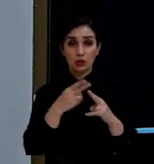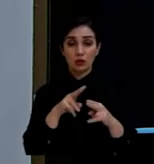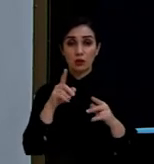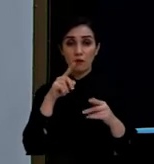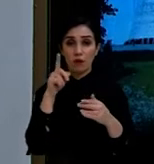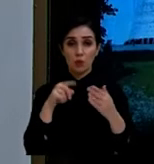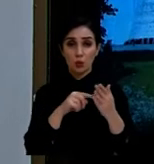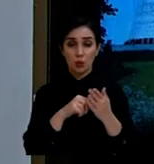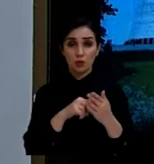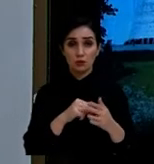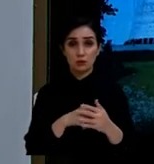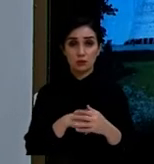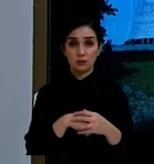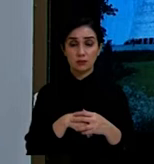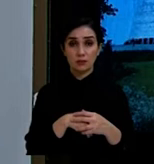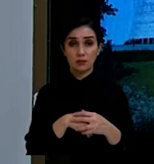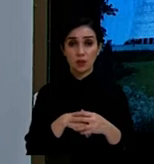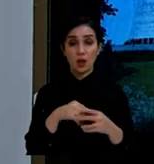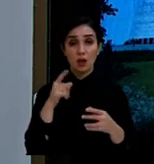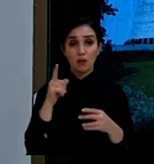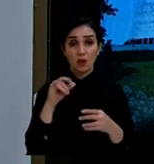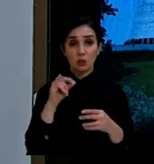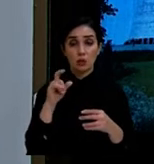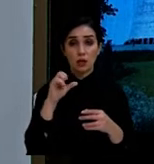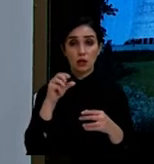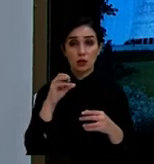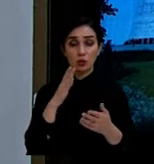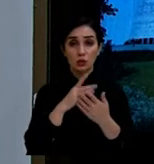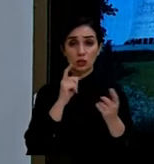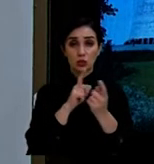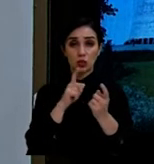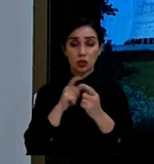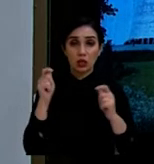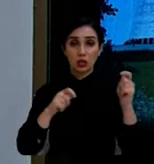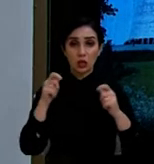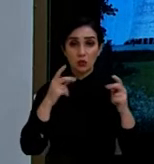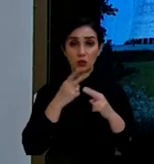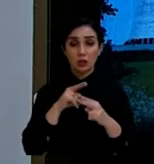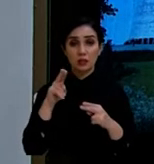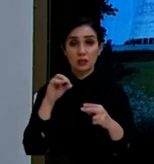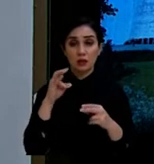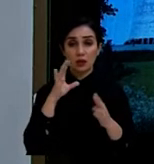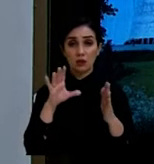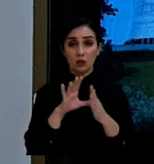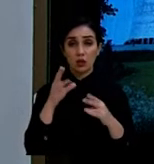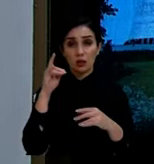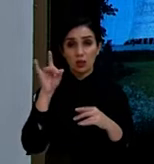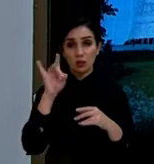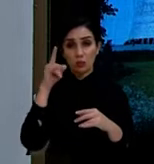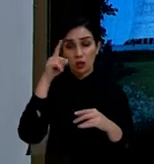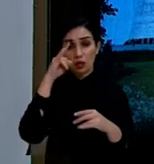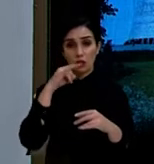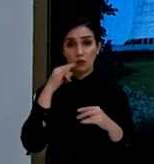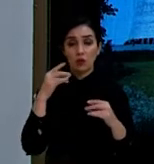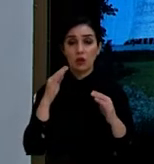вопрос. В агентстве «УзАтом» состоялась встреча с делегацией Министерства энергетики Республики Казахстан.